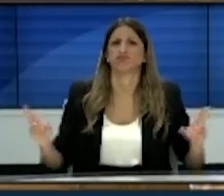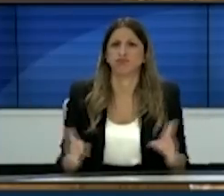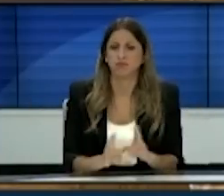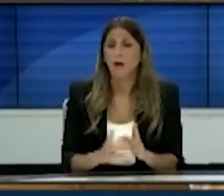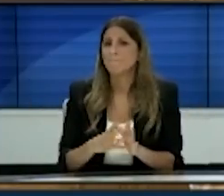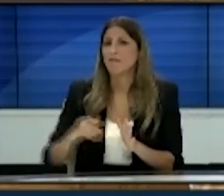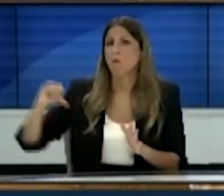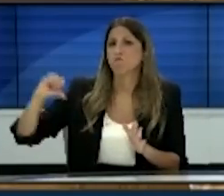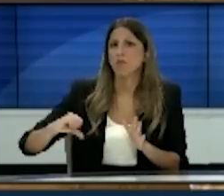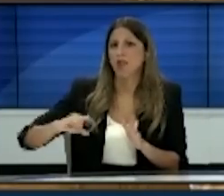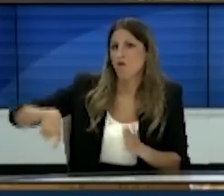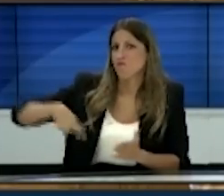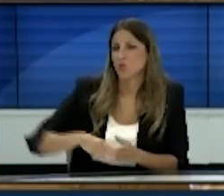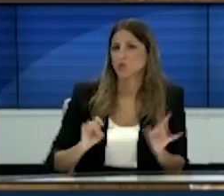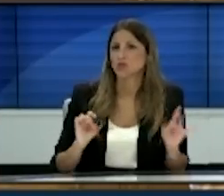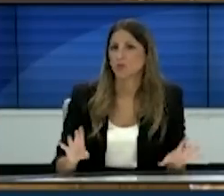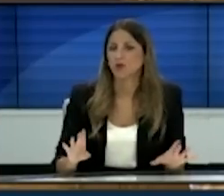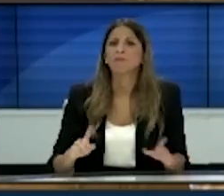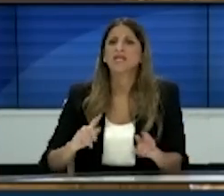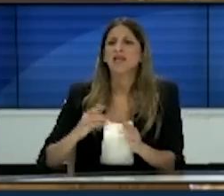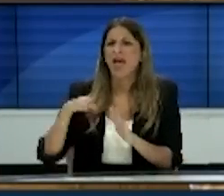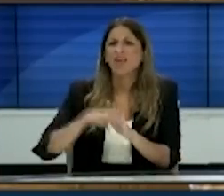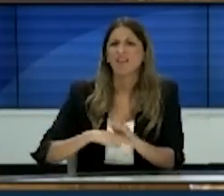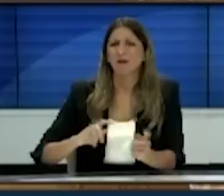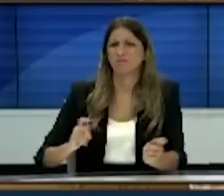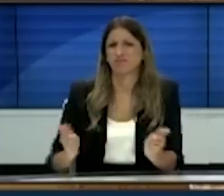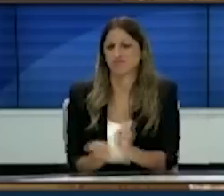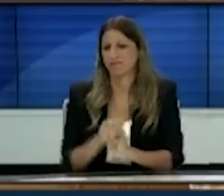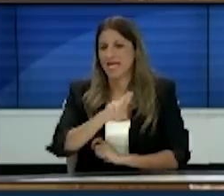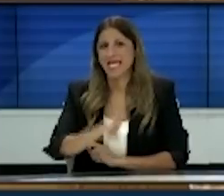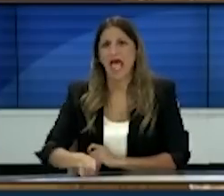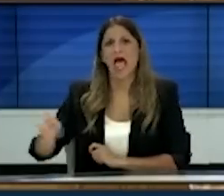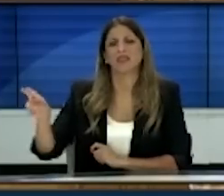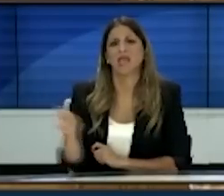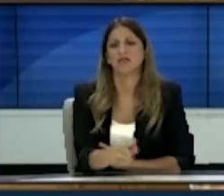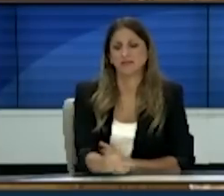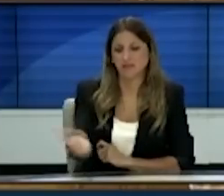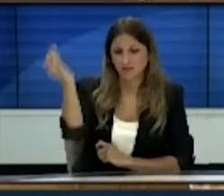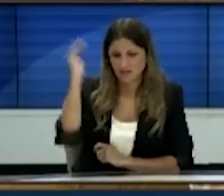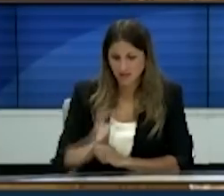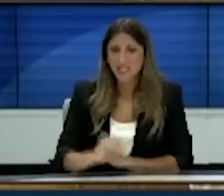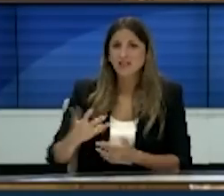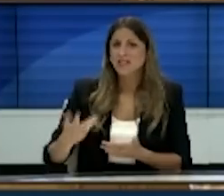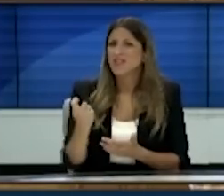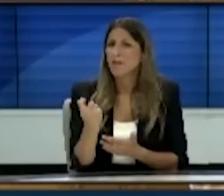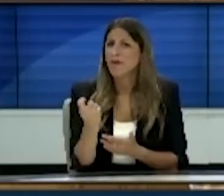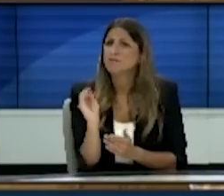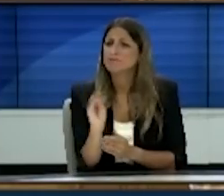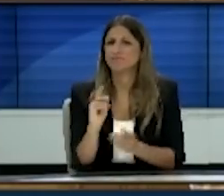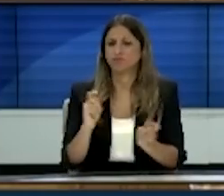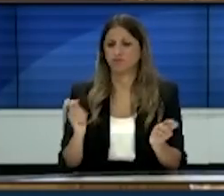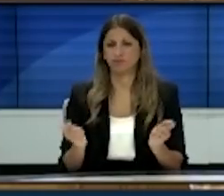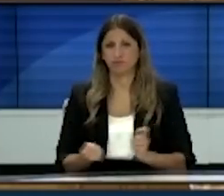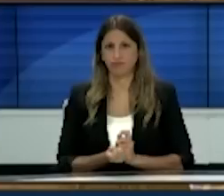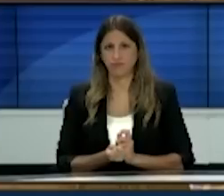αφορολόγητο πετρέλαιο, κατάργηση ρήτρας αναπροσαρμογής στο ρεύμα, κατοχύρωση των κατώτερων εγγυημένων τιμών.